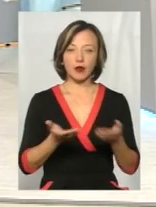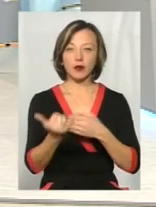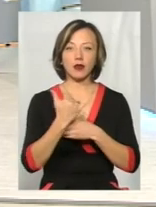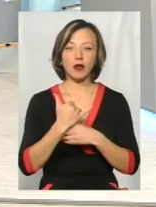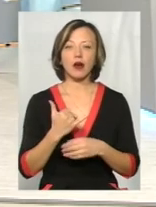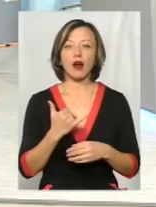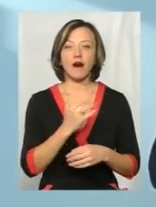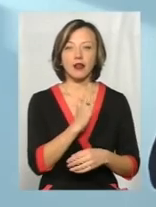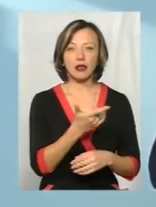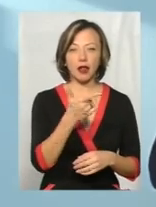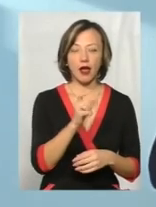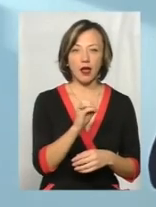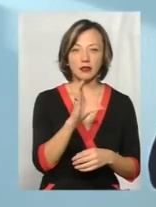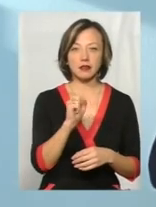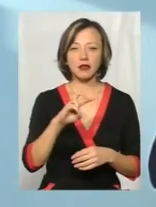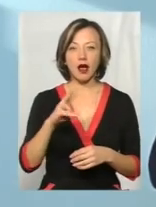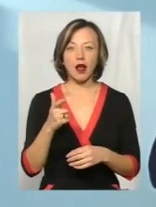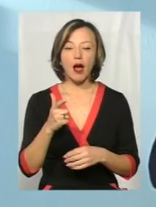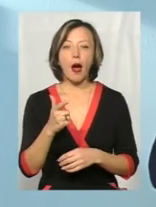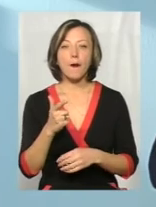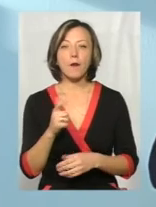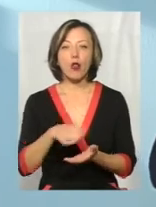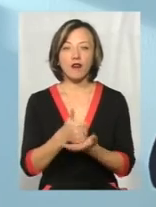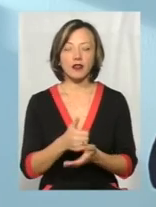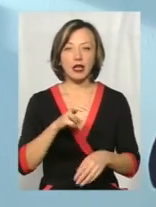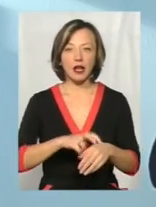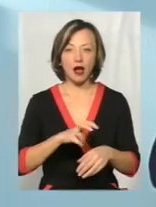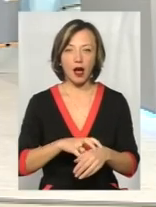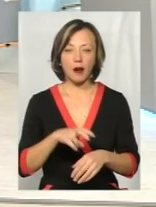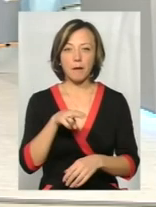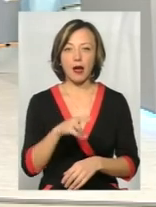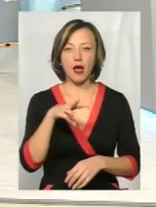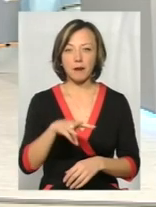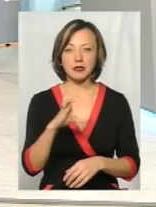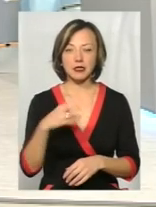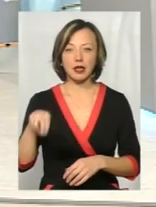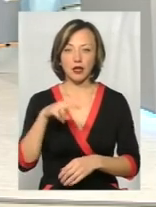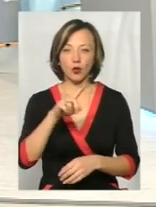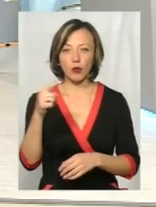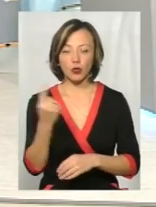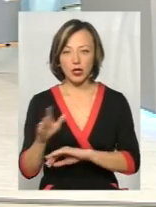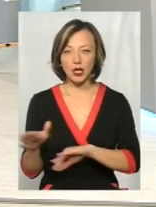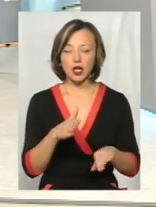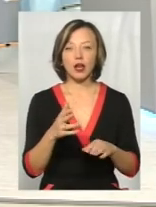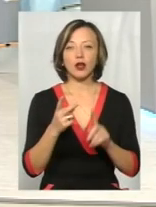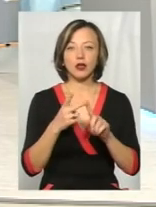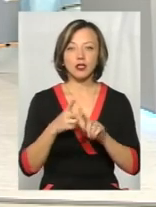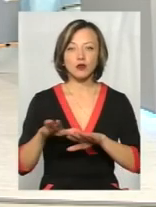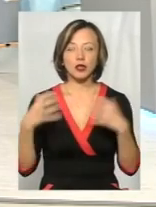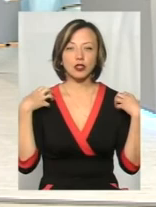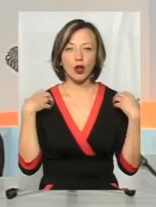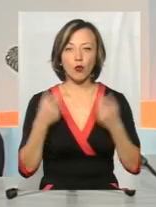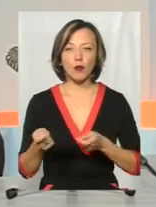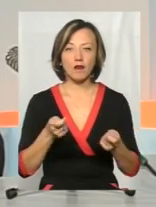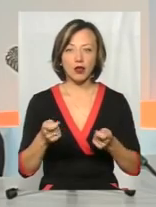завітала Валентина Гесаль, головний лікар Хмельницького центру ПМСД номер 1, і Людмила Слободяник, заступник начальника управління охорони